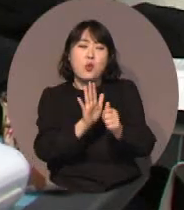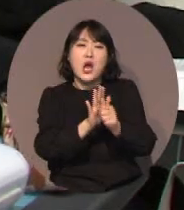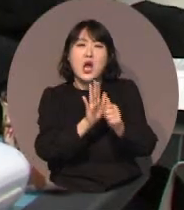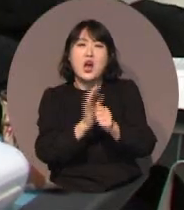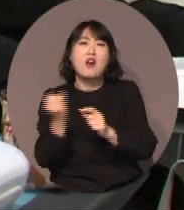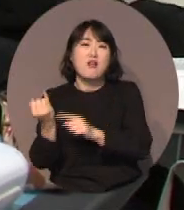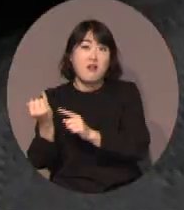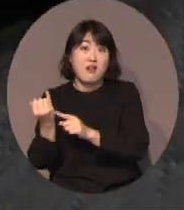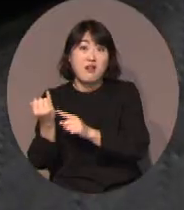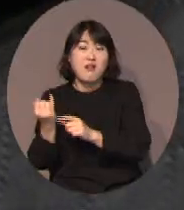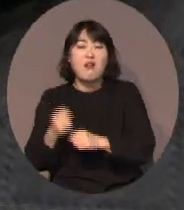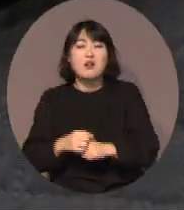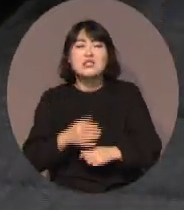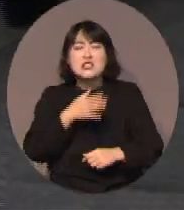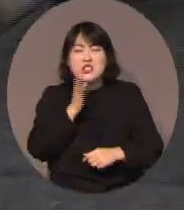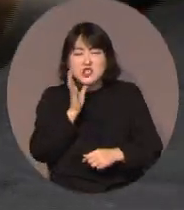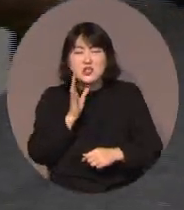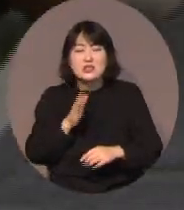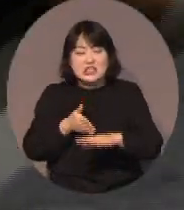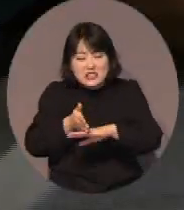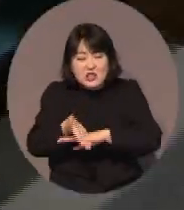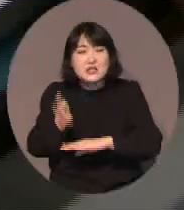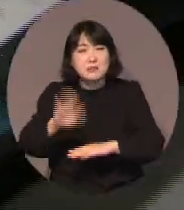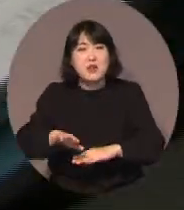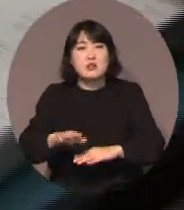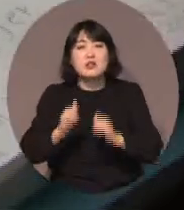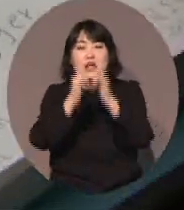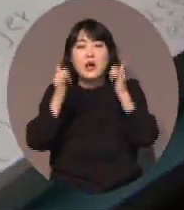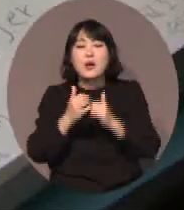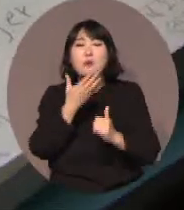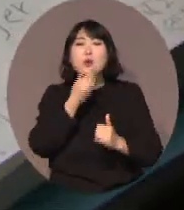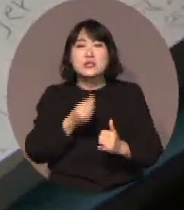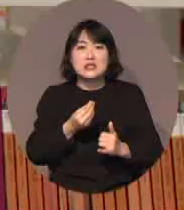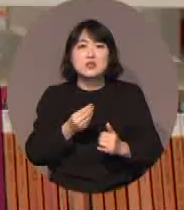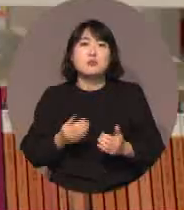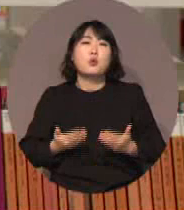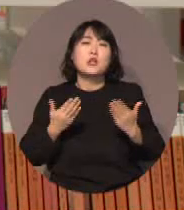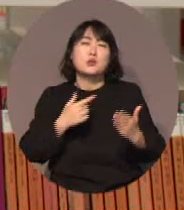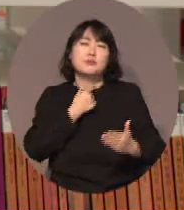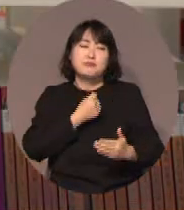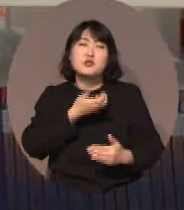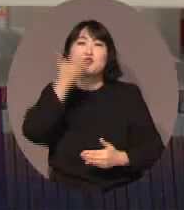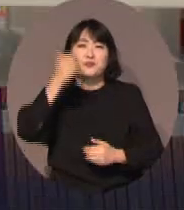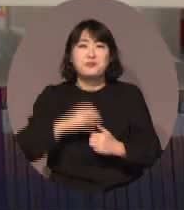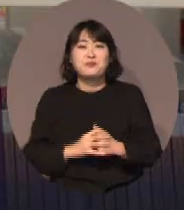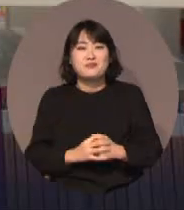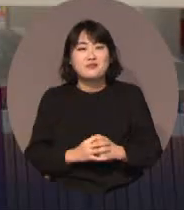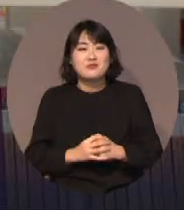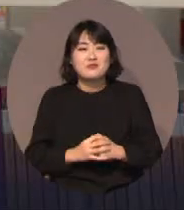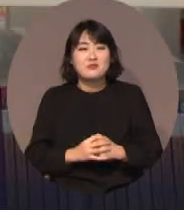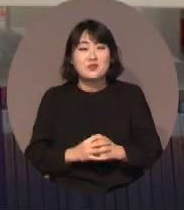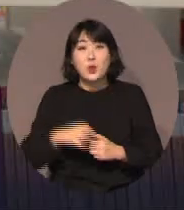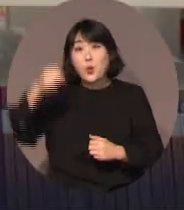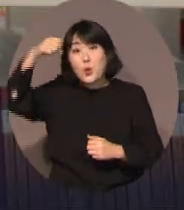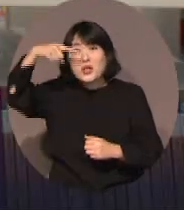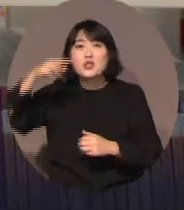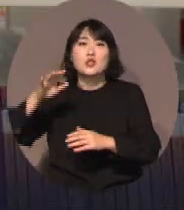씨도 늦었지만 사회복지사로 봉사하겠다는 꿈을 이뤘습니다. 고1 들어가는 손녀가